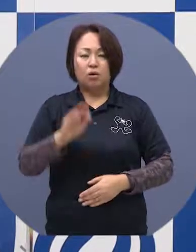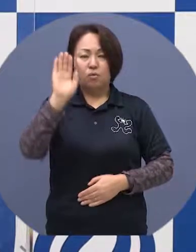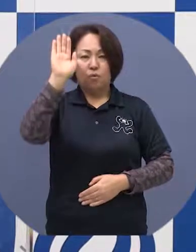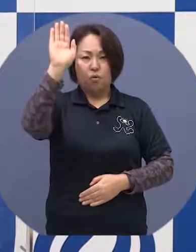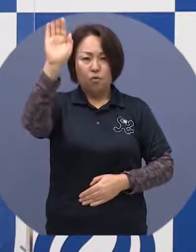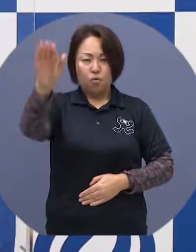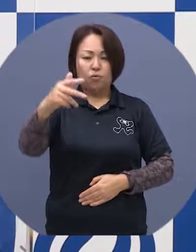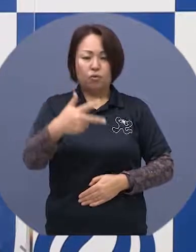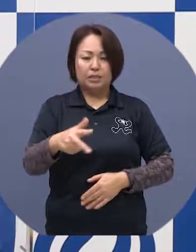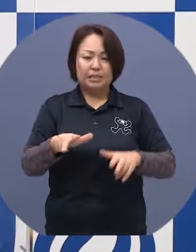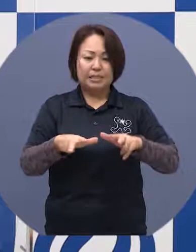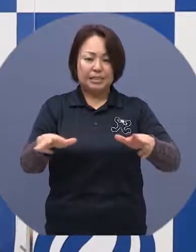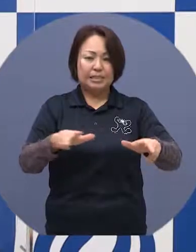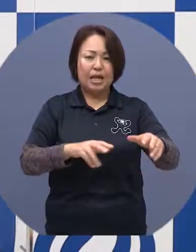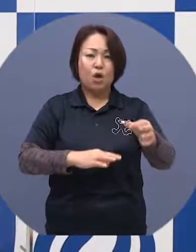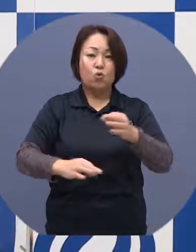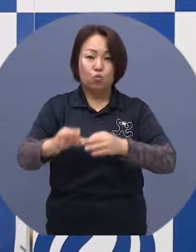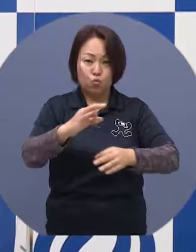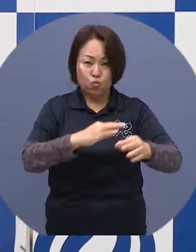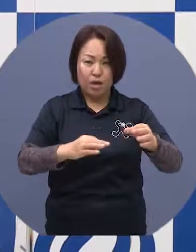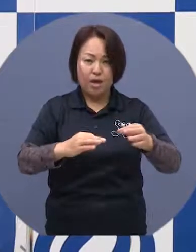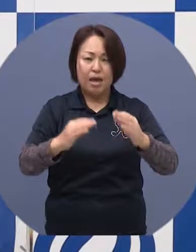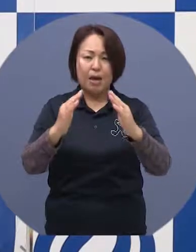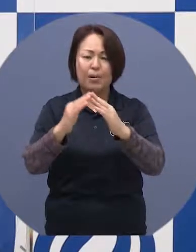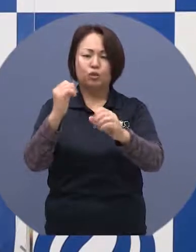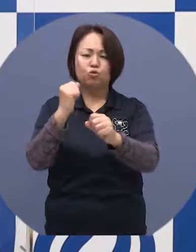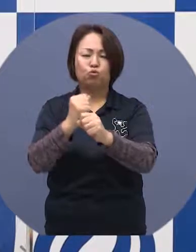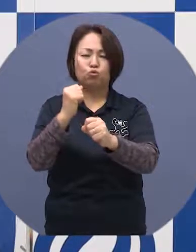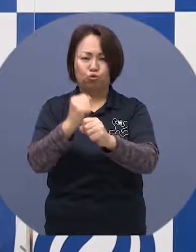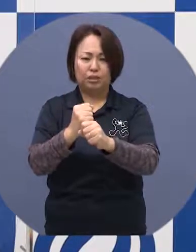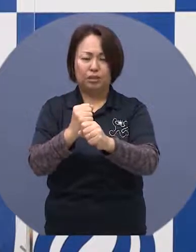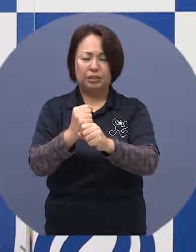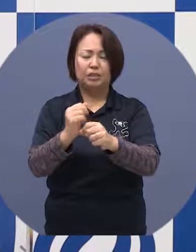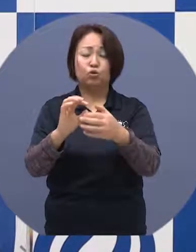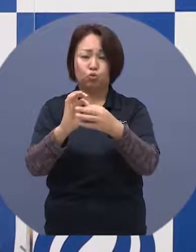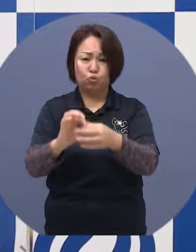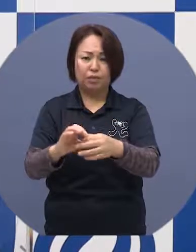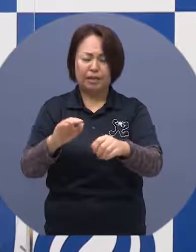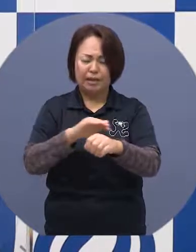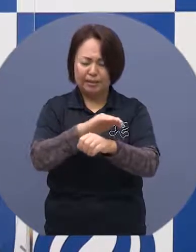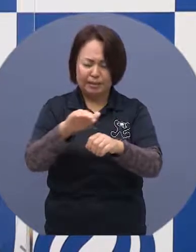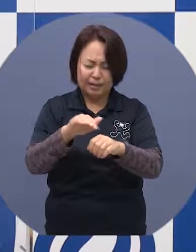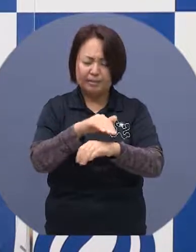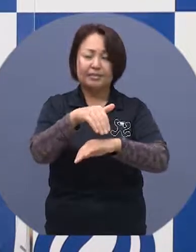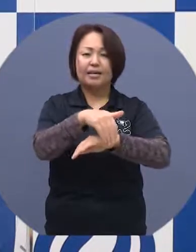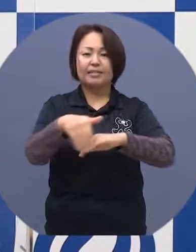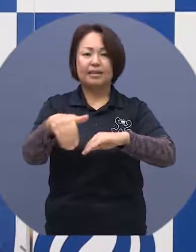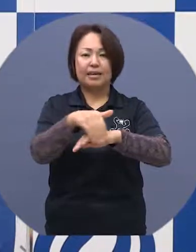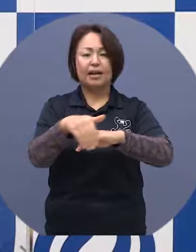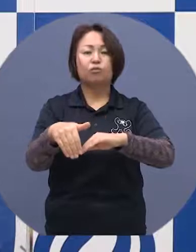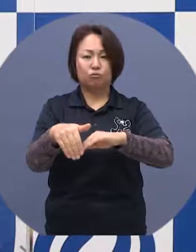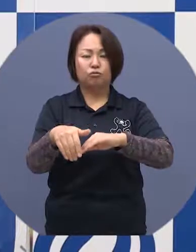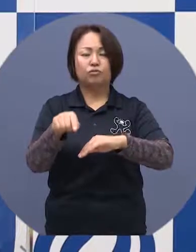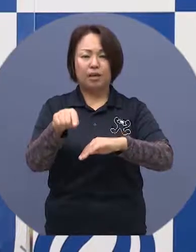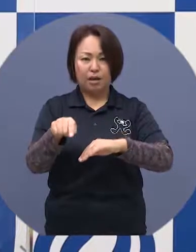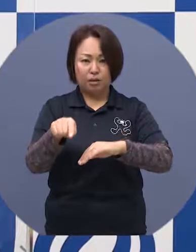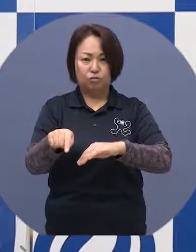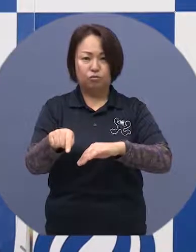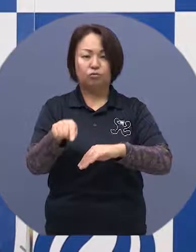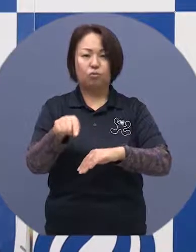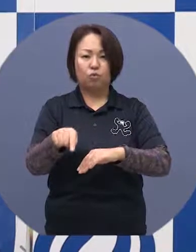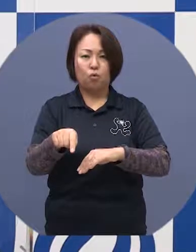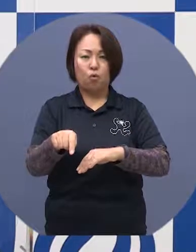市政運営まちづくりにおいて非常に重要な計画になるわけでございます市民の皆さまにおかれましてはこの